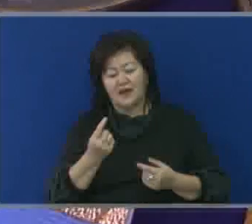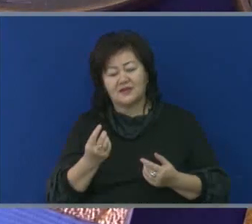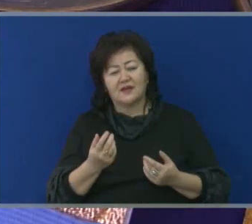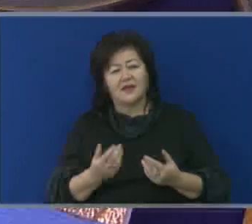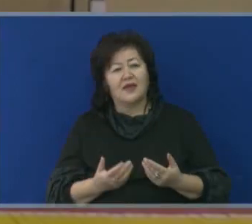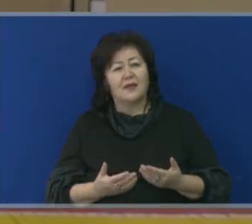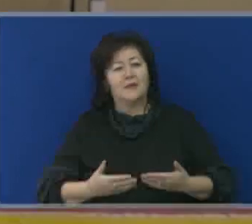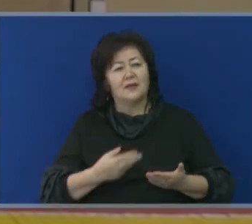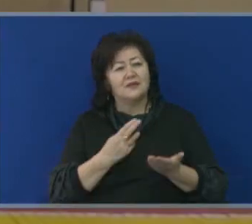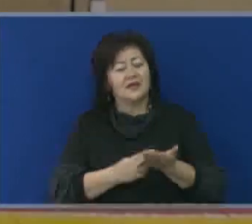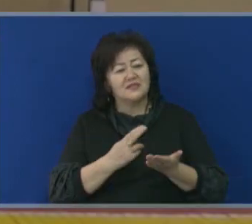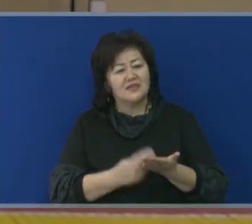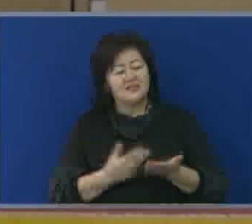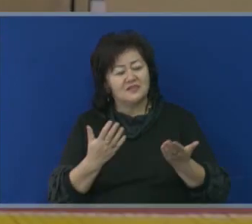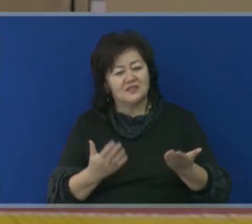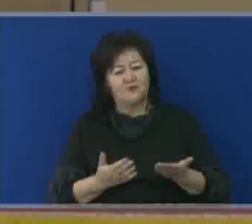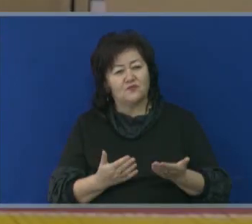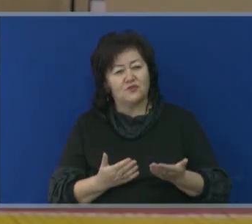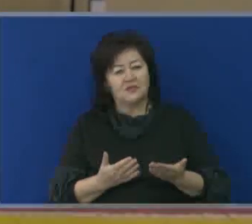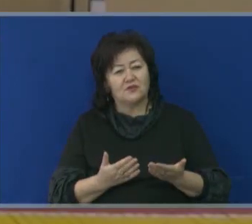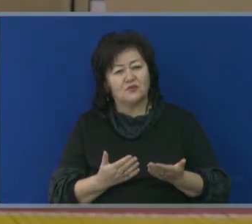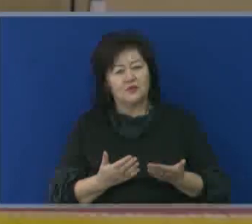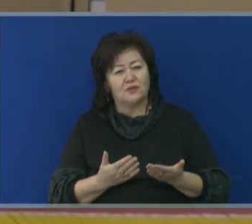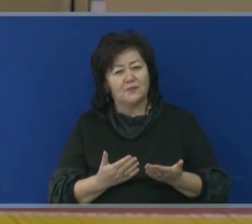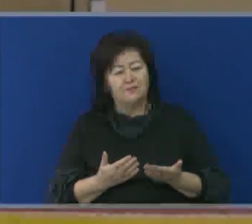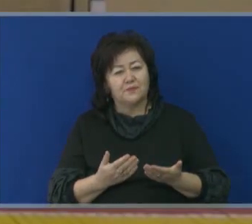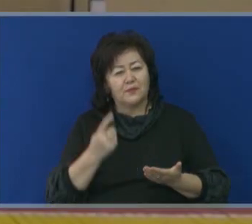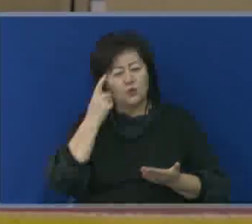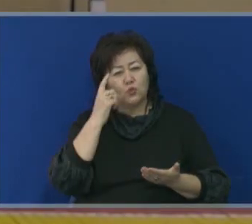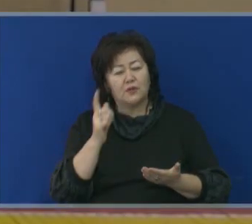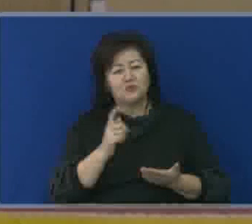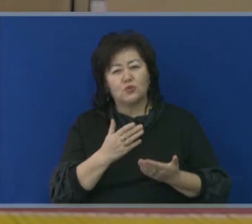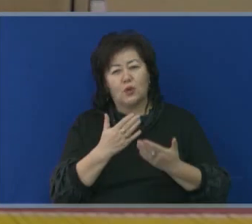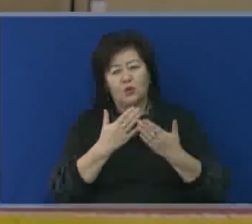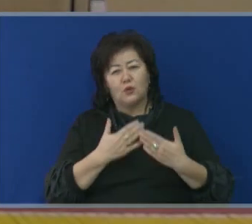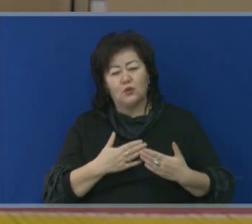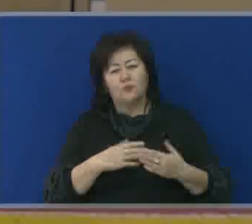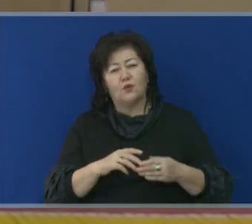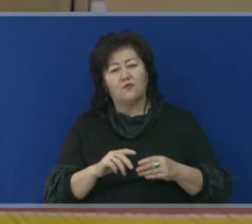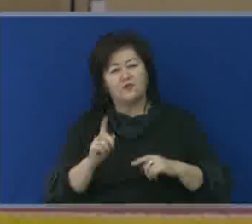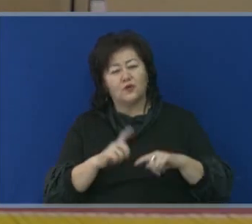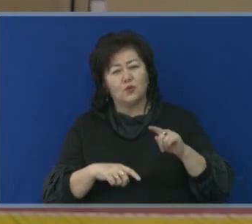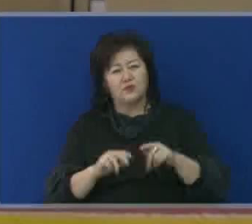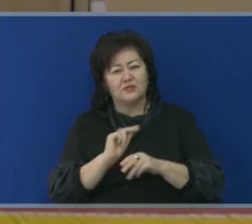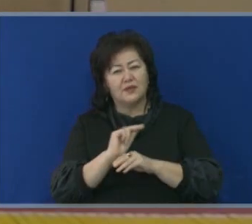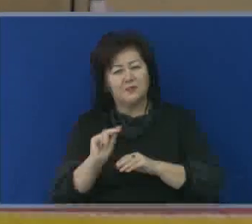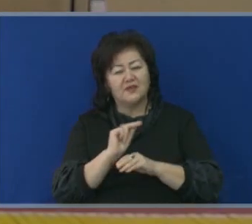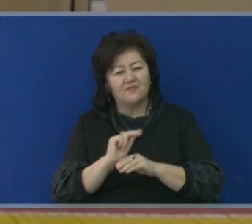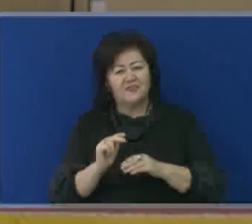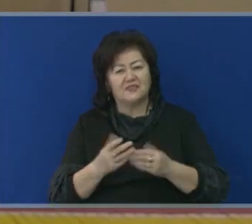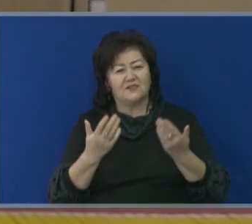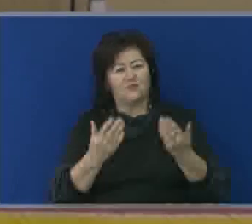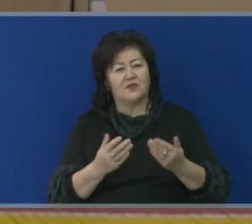преемственности поколений. Мы думаем, что патриотическое воспитание молодежи, правильность ее сознания